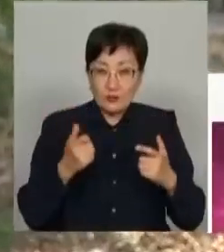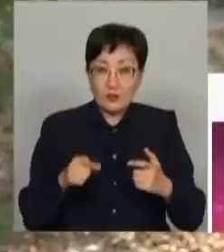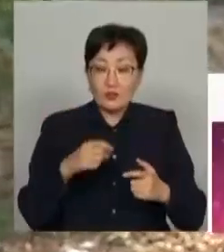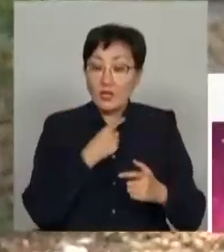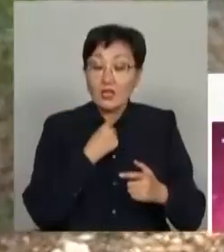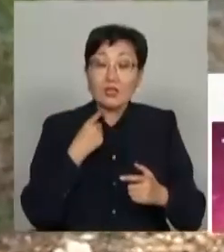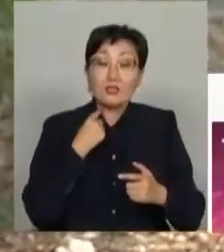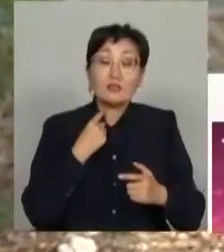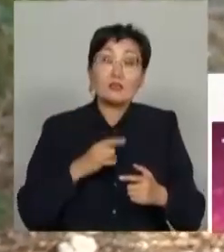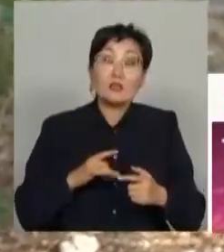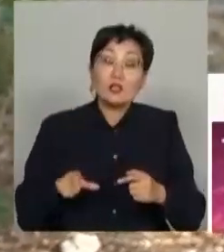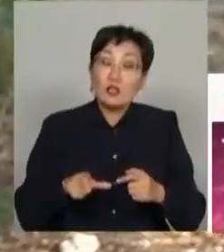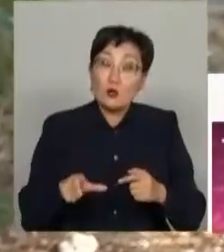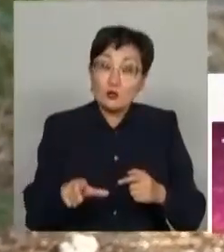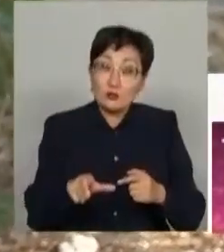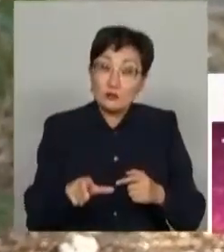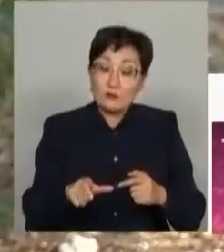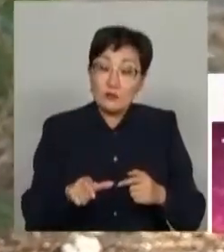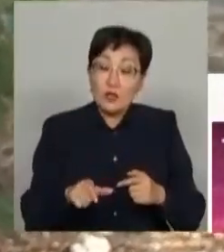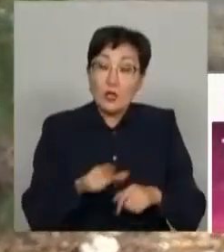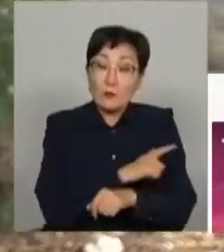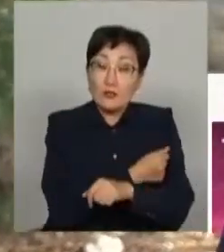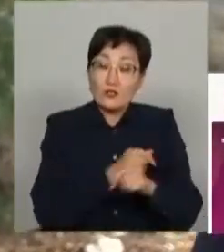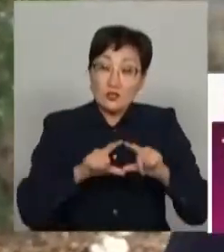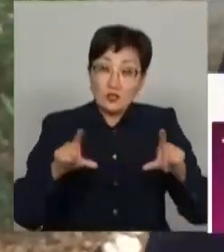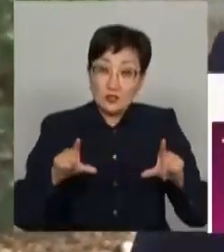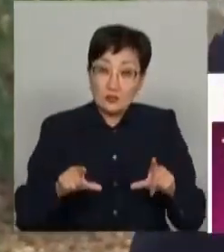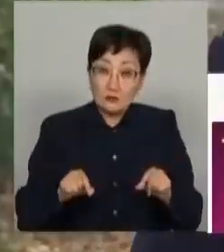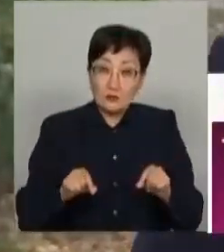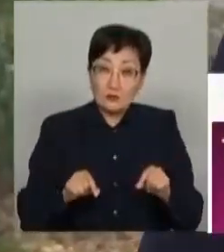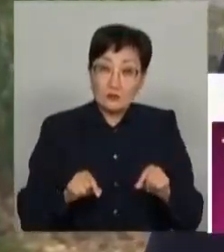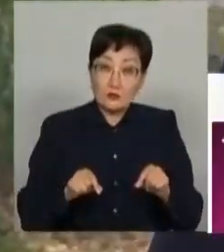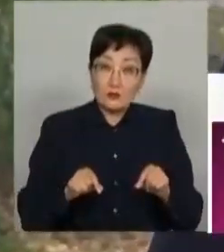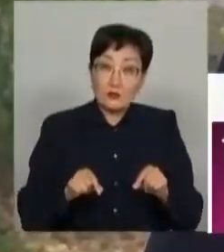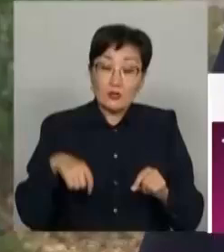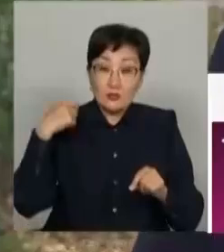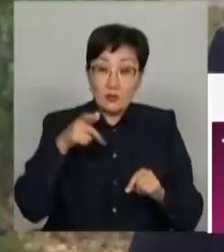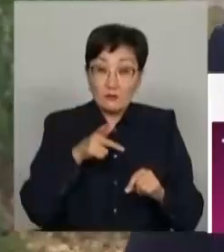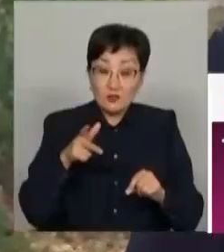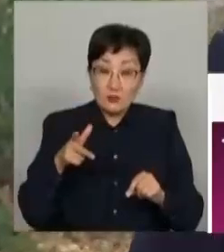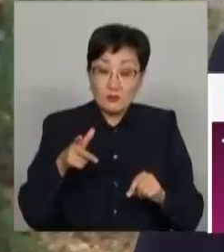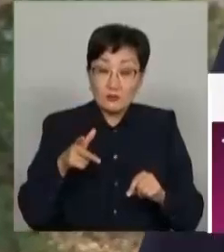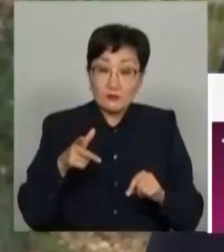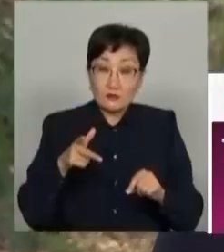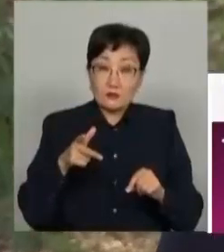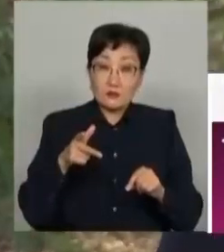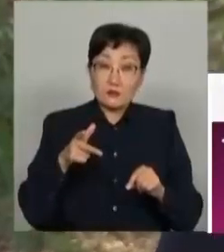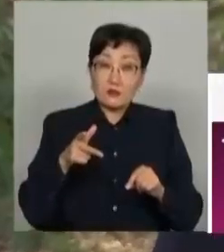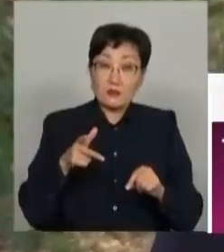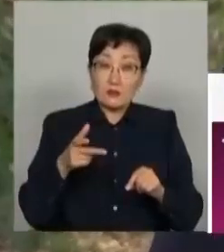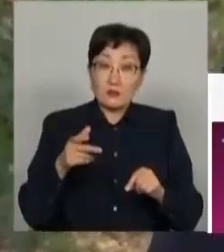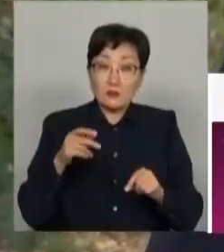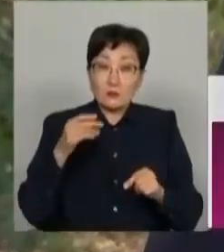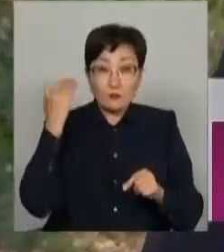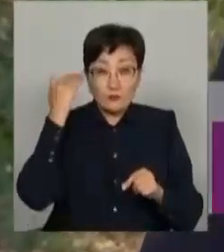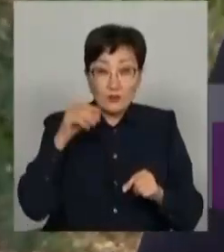Талғар тас жолында медицинский центрдің видеокамерасында таныс емес